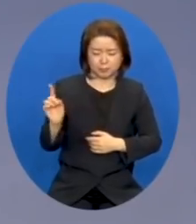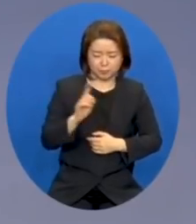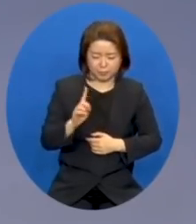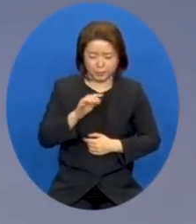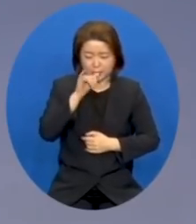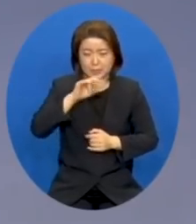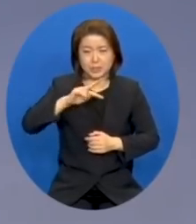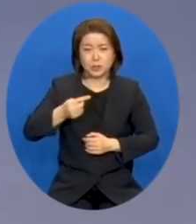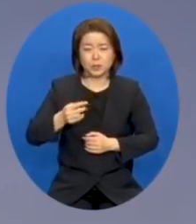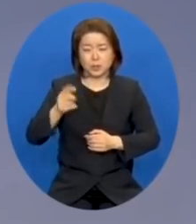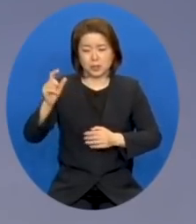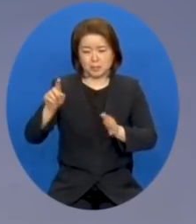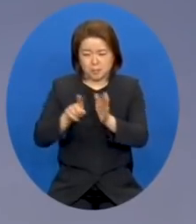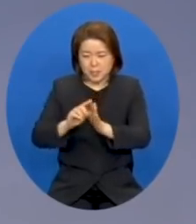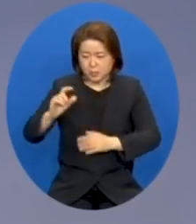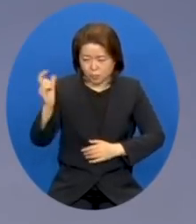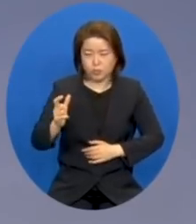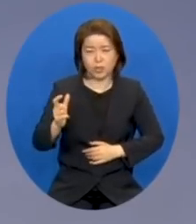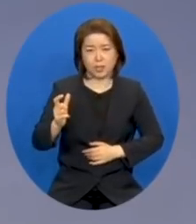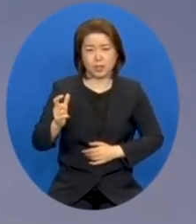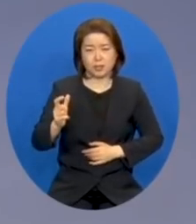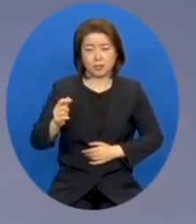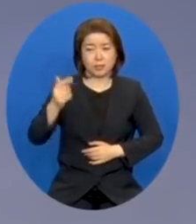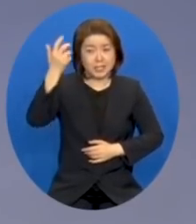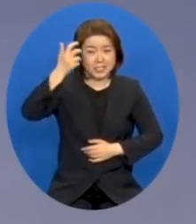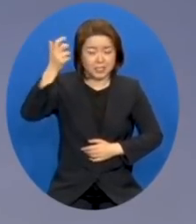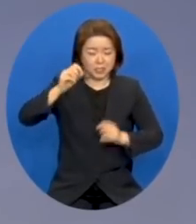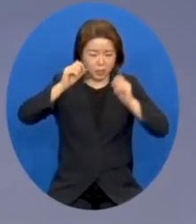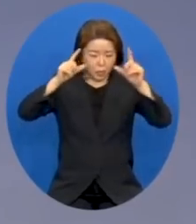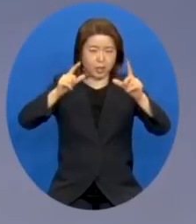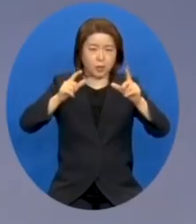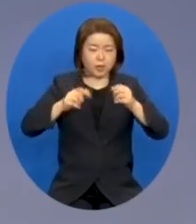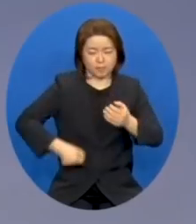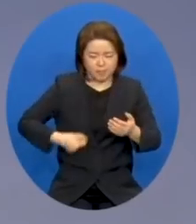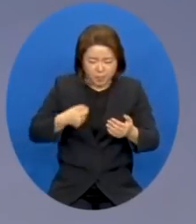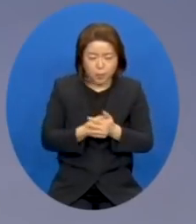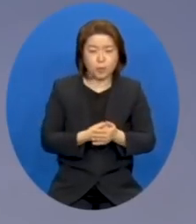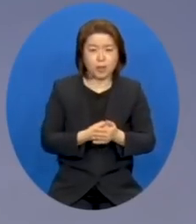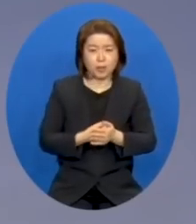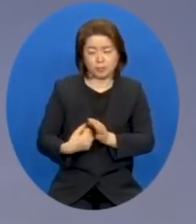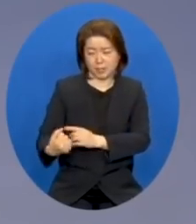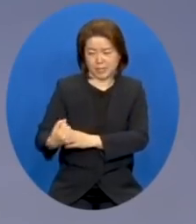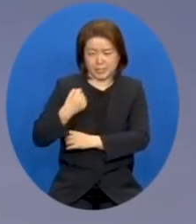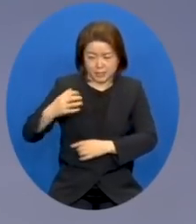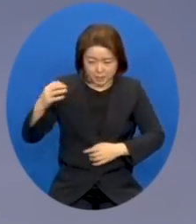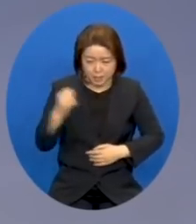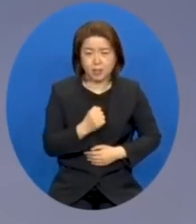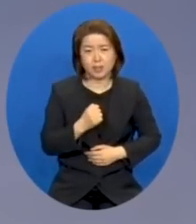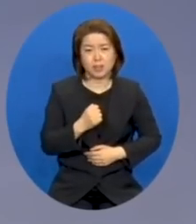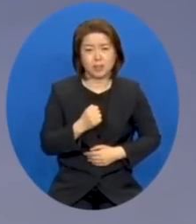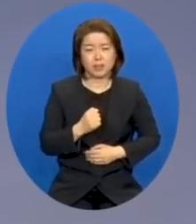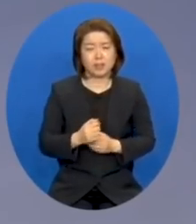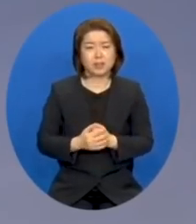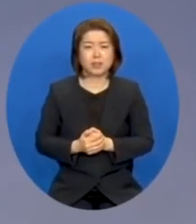하라 영적으로 깨어 있으라 용 감 하 라 힘을 얻어라